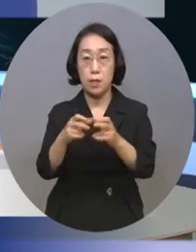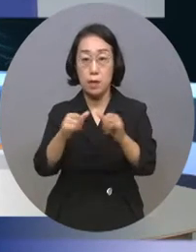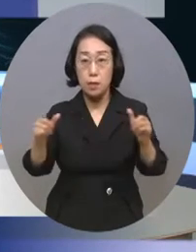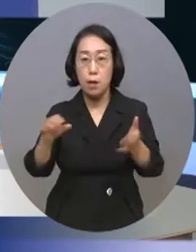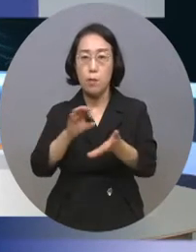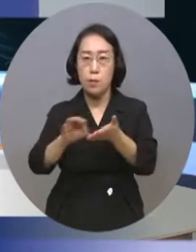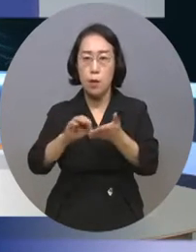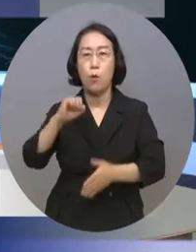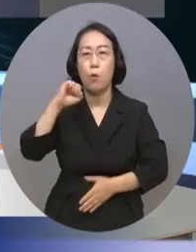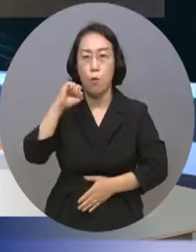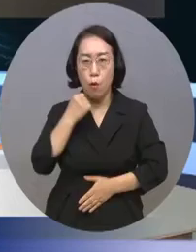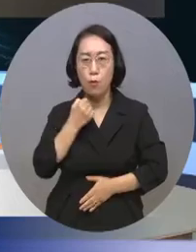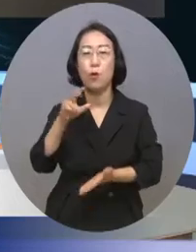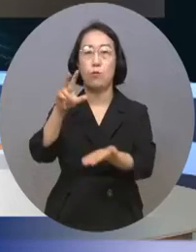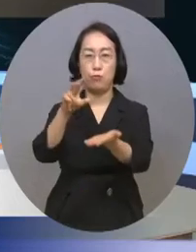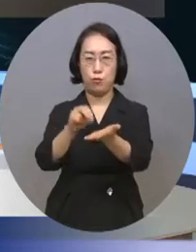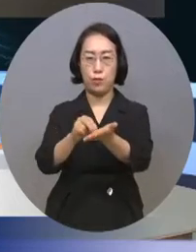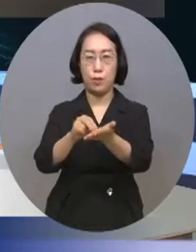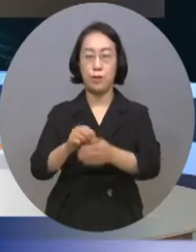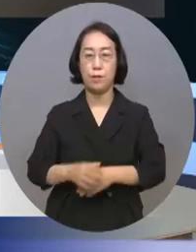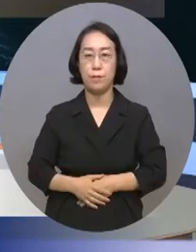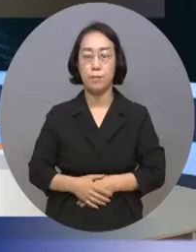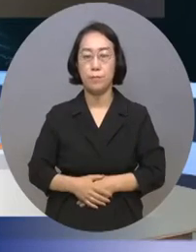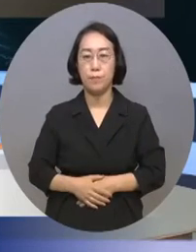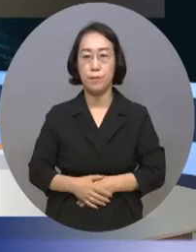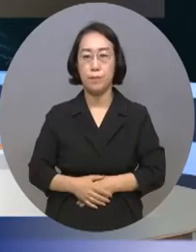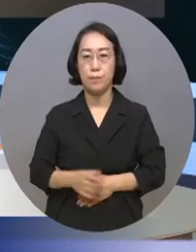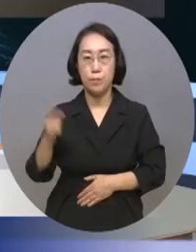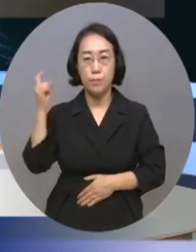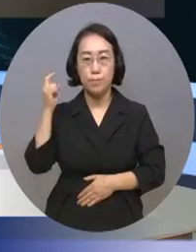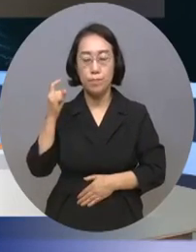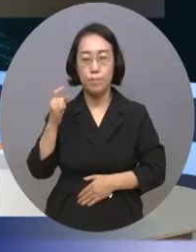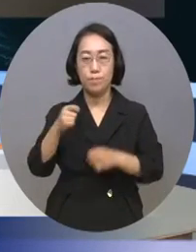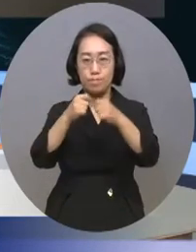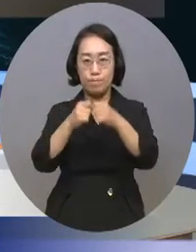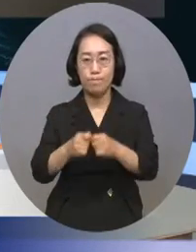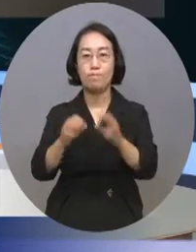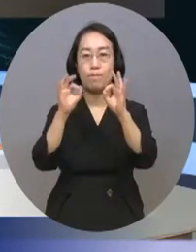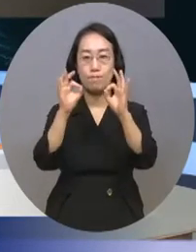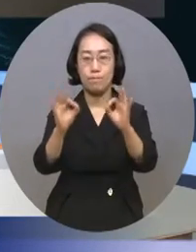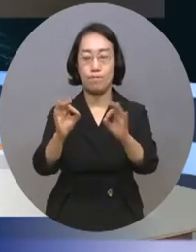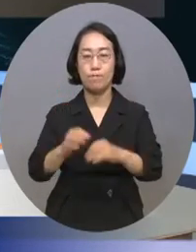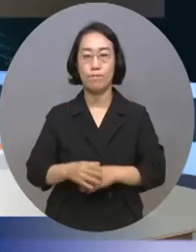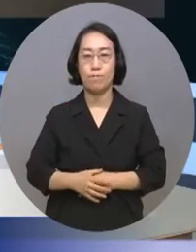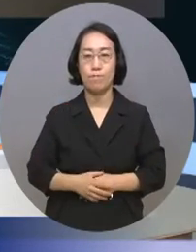많은 어려움을 겪는 것으로 드러났습니다. 그 목소리를 박성용 기자가 들어봤습니다.